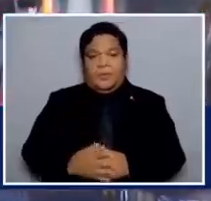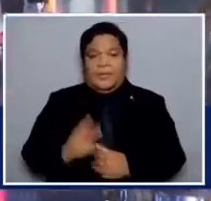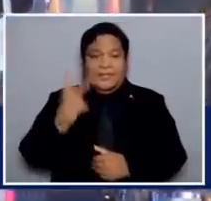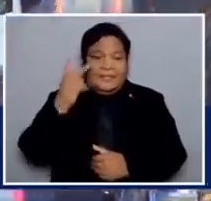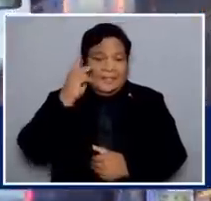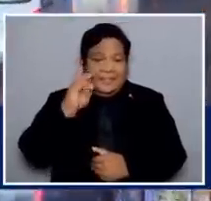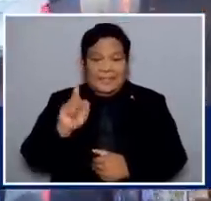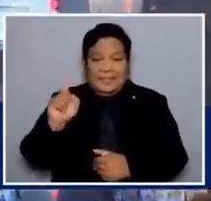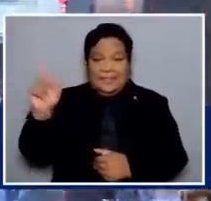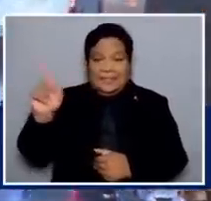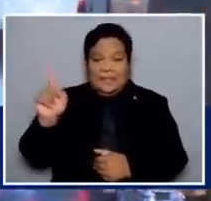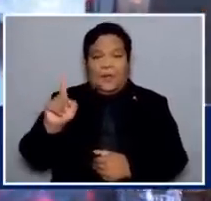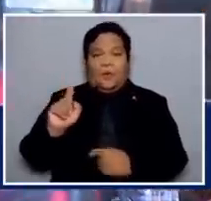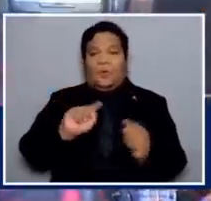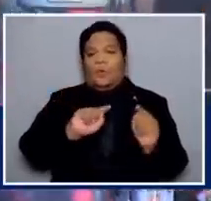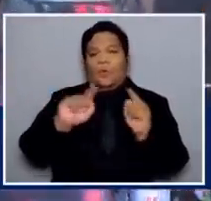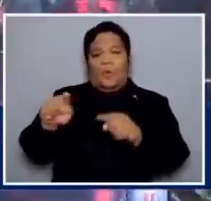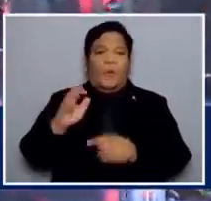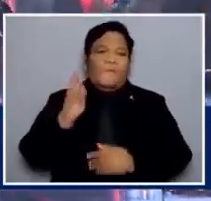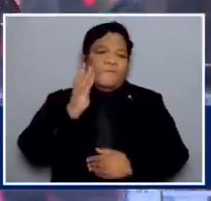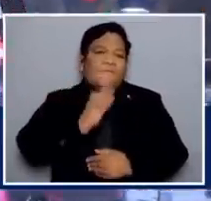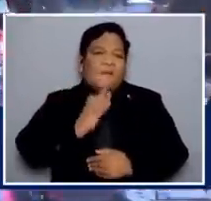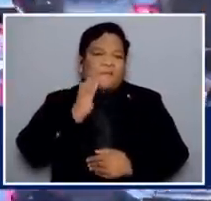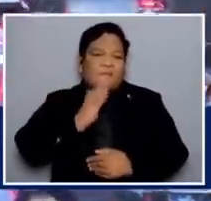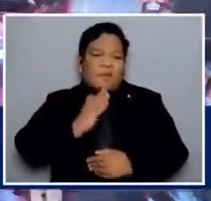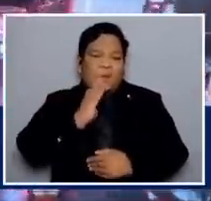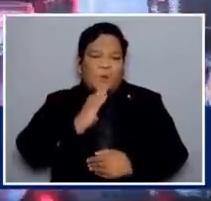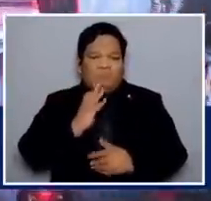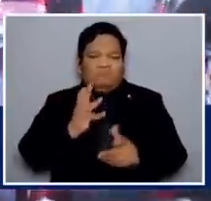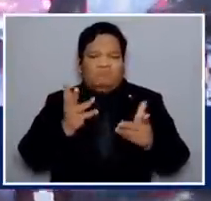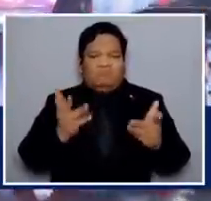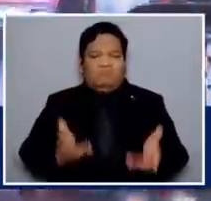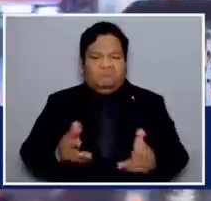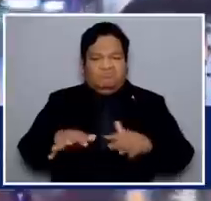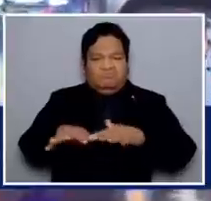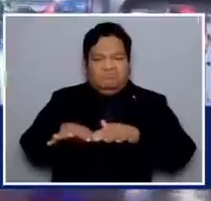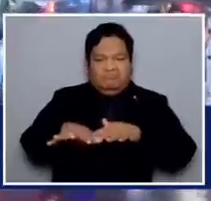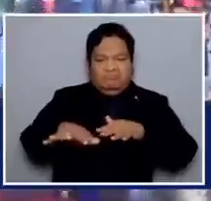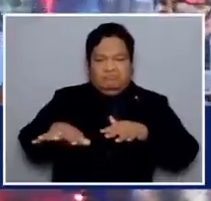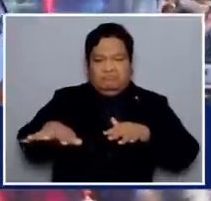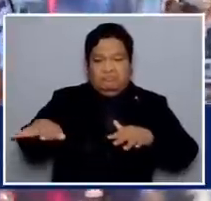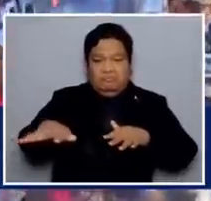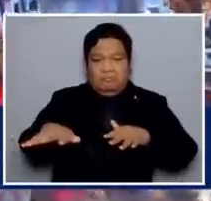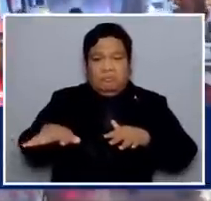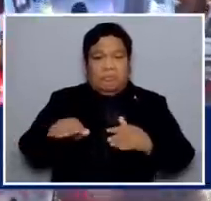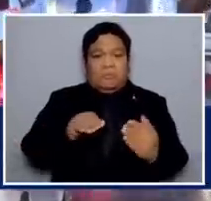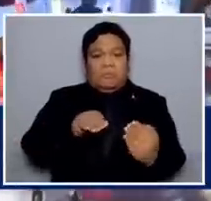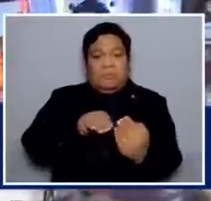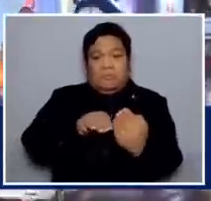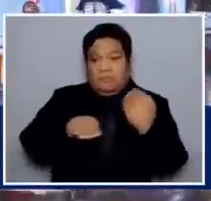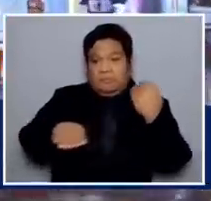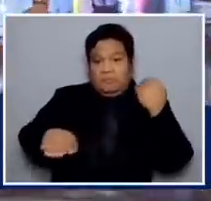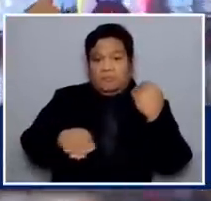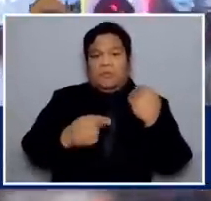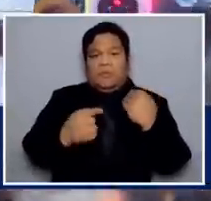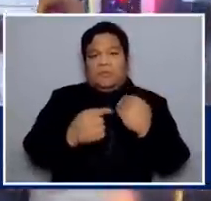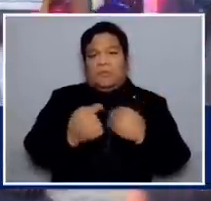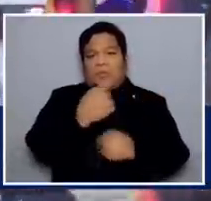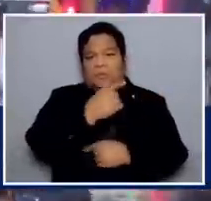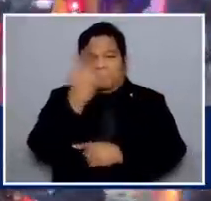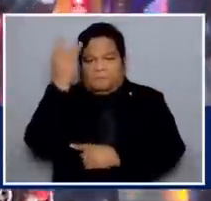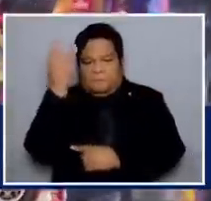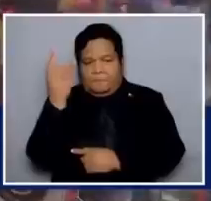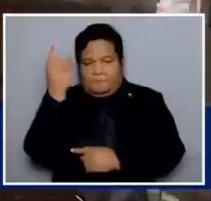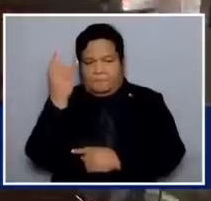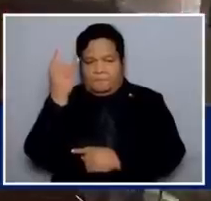Fairview. Medyo mabigat ang traffic habang ang nasa kaliwa naman ay yung papunta sa Quezon Memorial